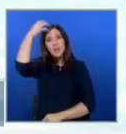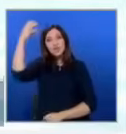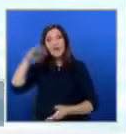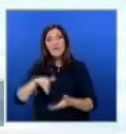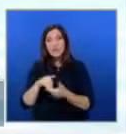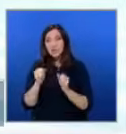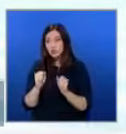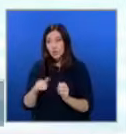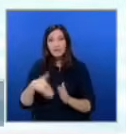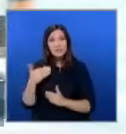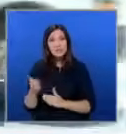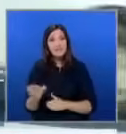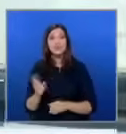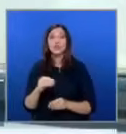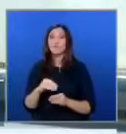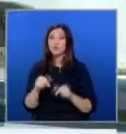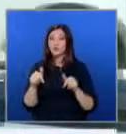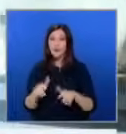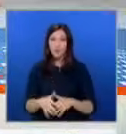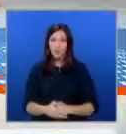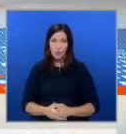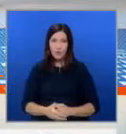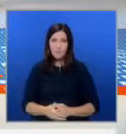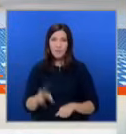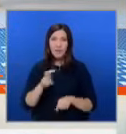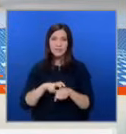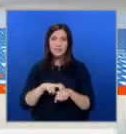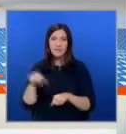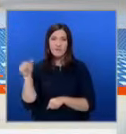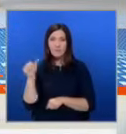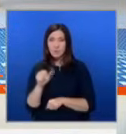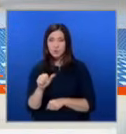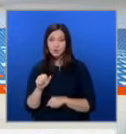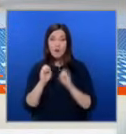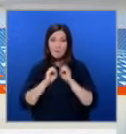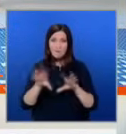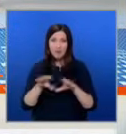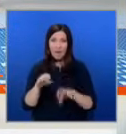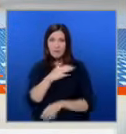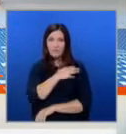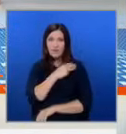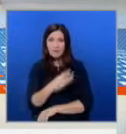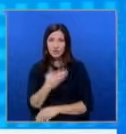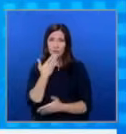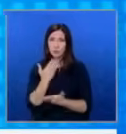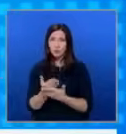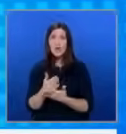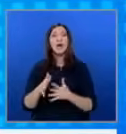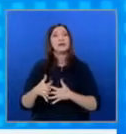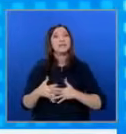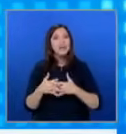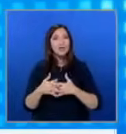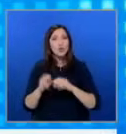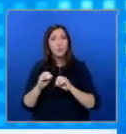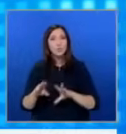Алианса. Очаквайте и следващите ни включвания от тук. Десислава Апостолова предаде от Вашингтон. Деси, благодаря.